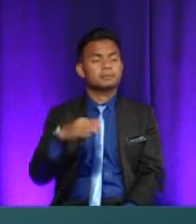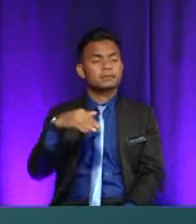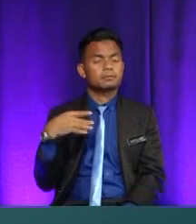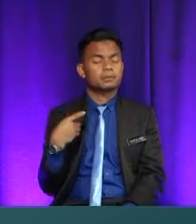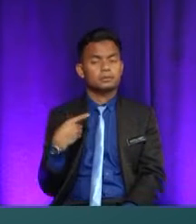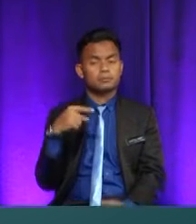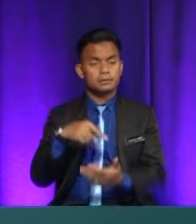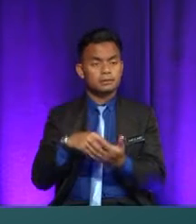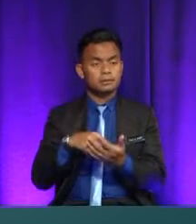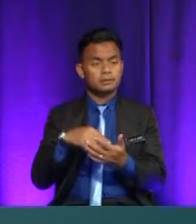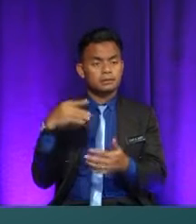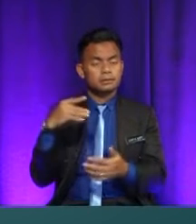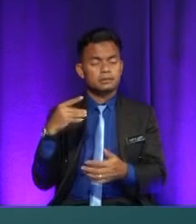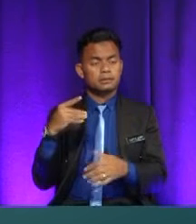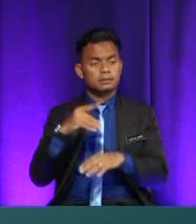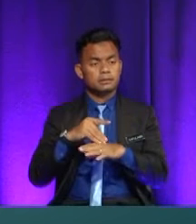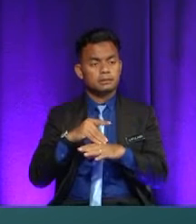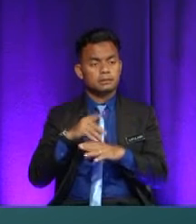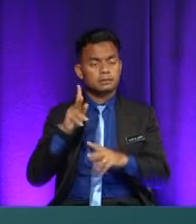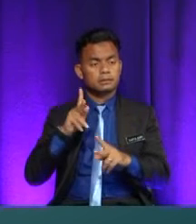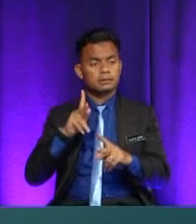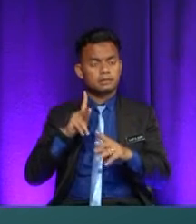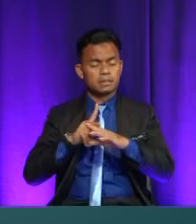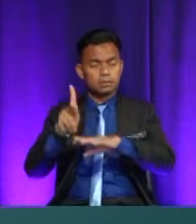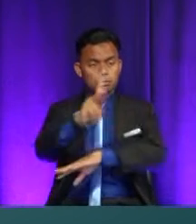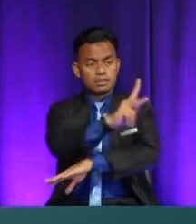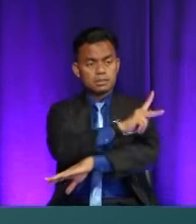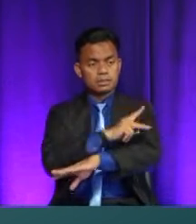di kawasan ini kalau saya beli kepada wanita